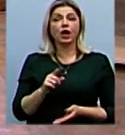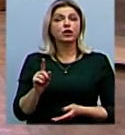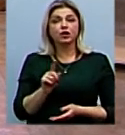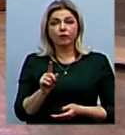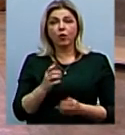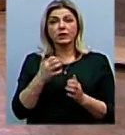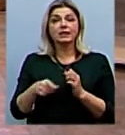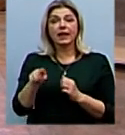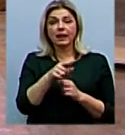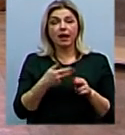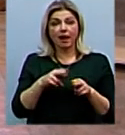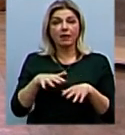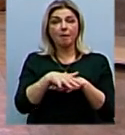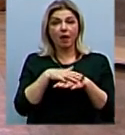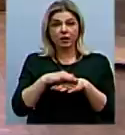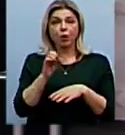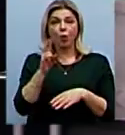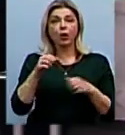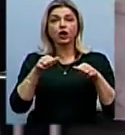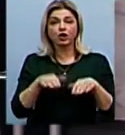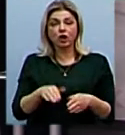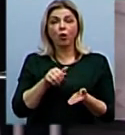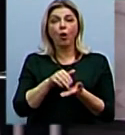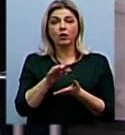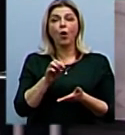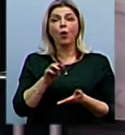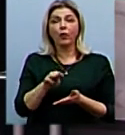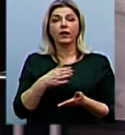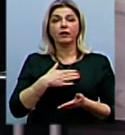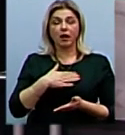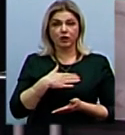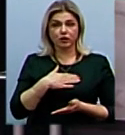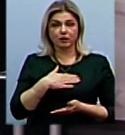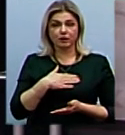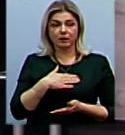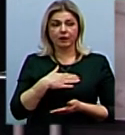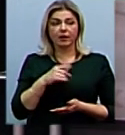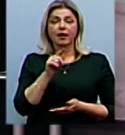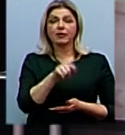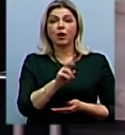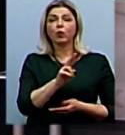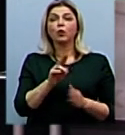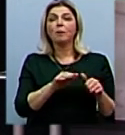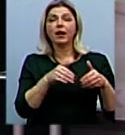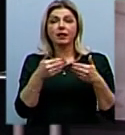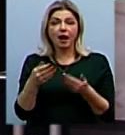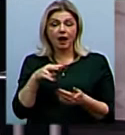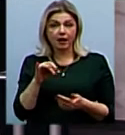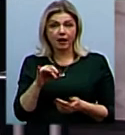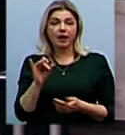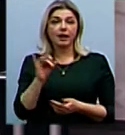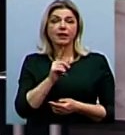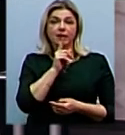среди этой массы он решил отказаться от наших, тех, кто предлагали. И